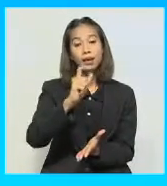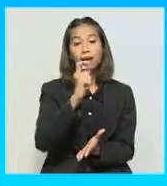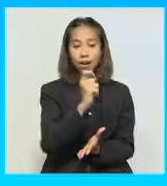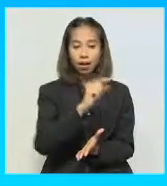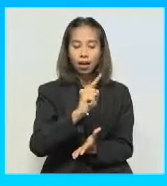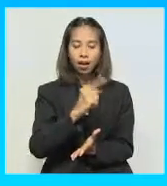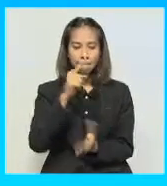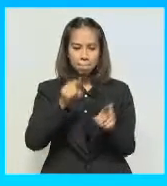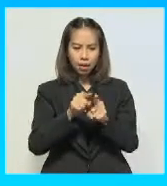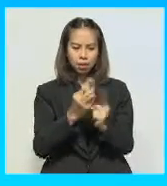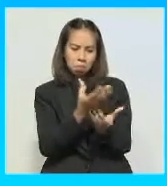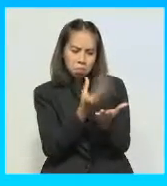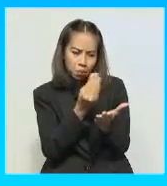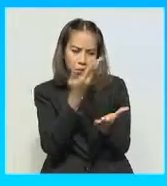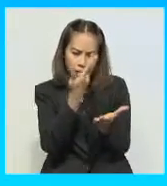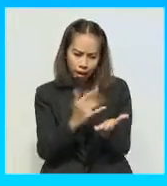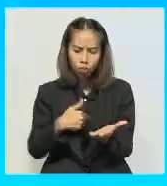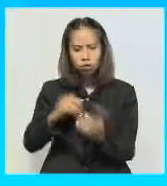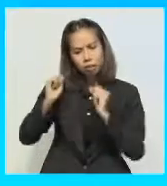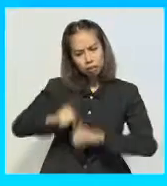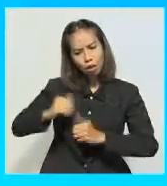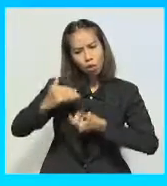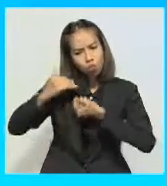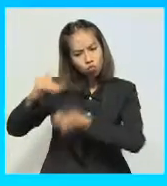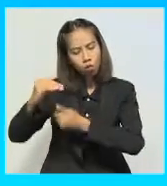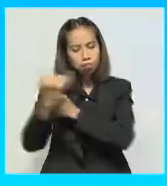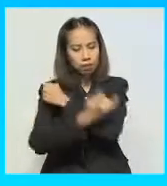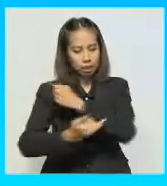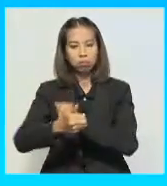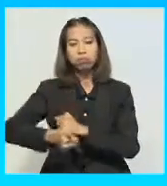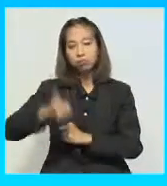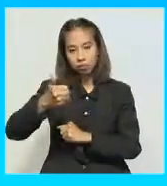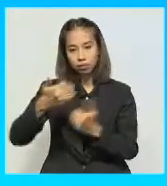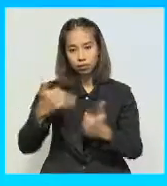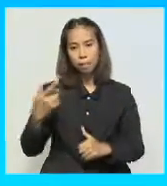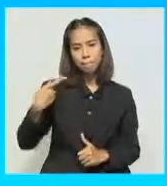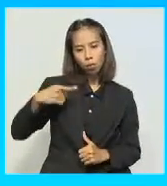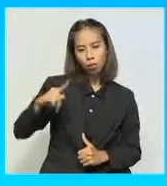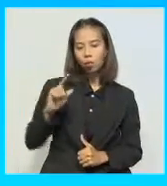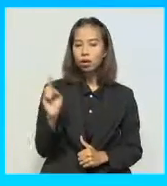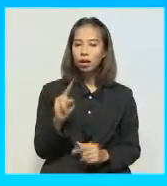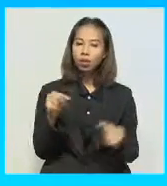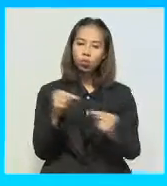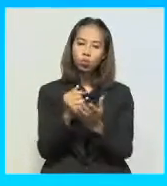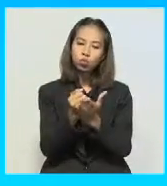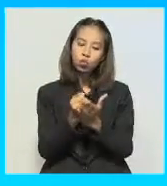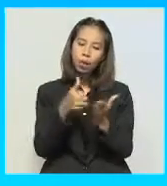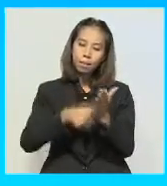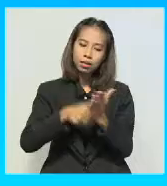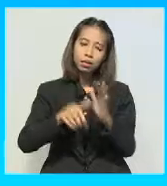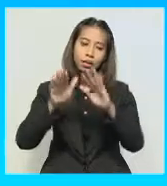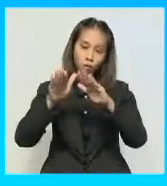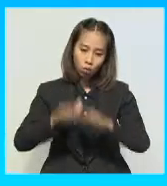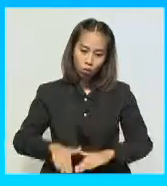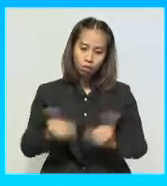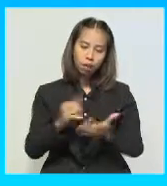ดสินใจในการส่งออกสินค้าไปยังต่างประเทศได้ประโยชน์สูงสุดเลยจากการมาตรการลดภาษีและมาตรการ